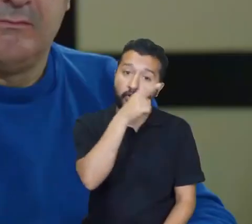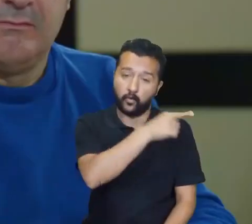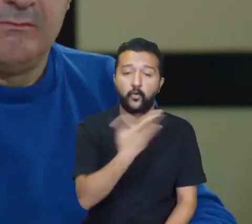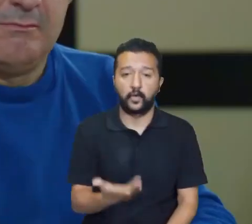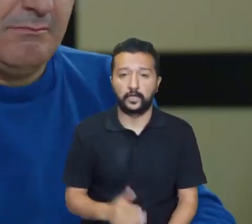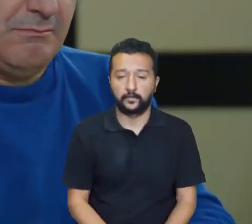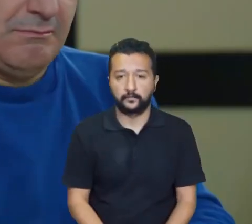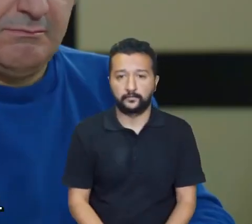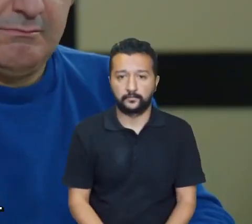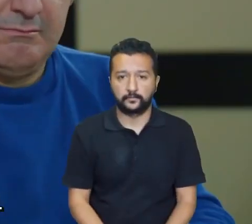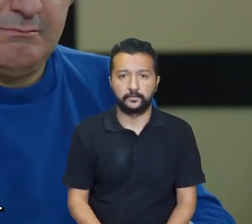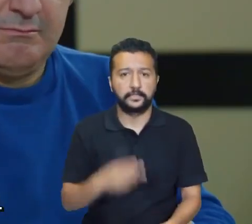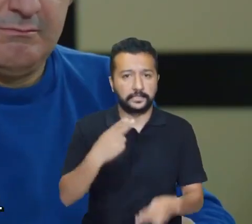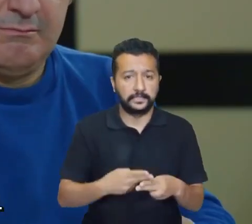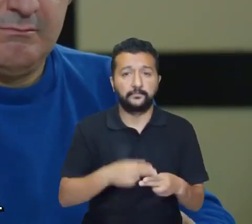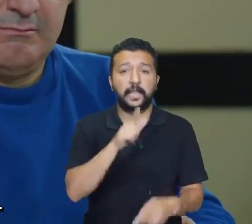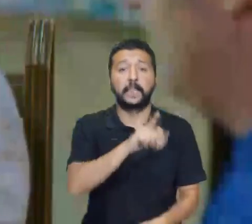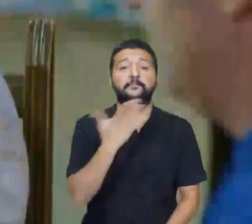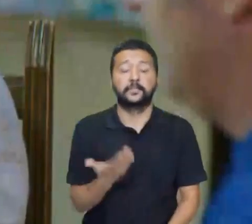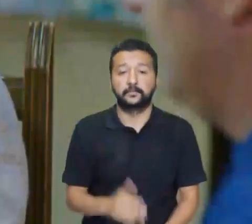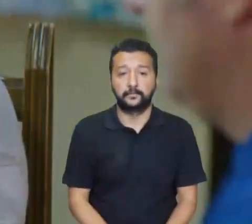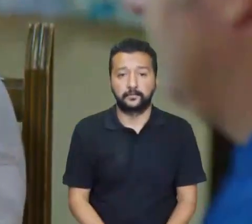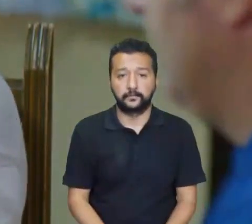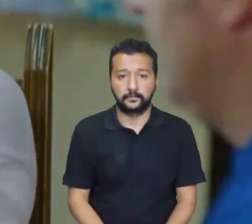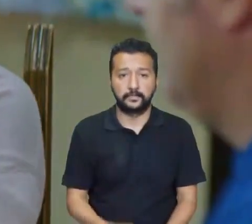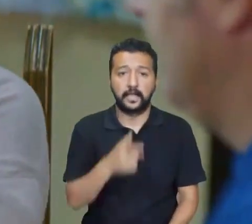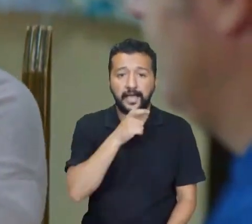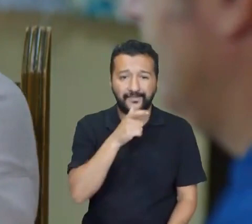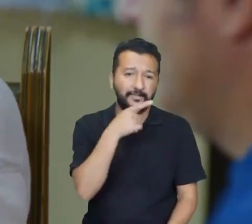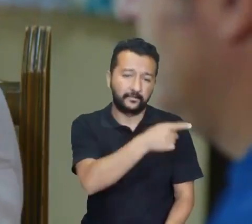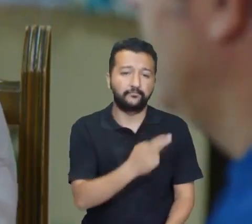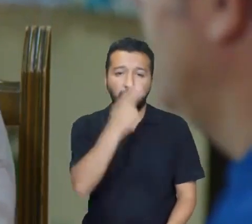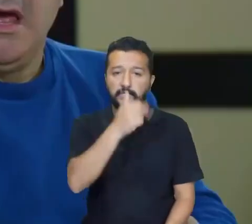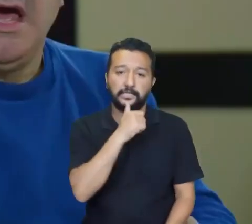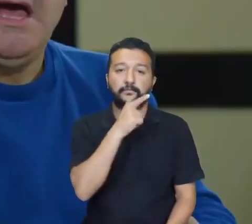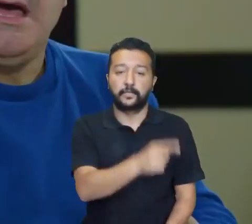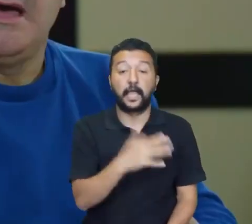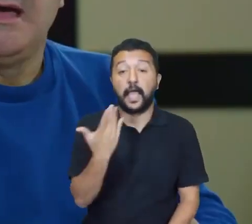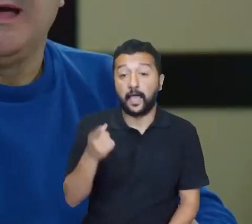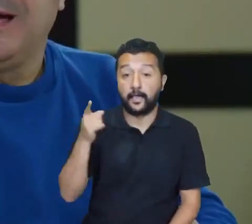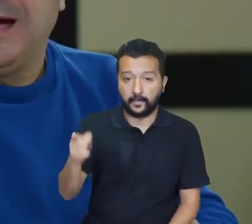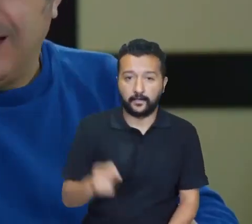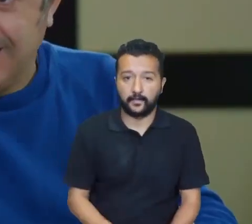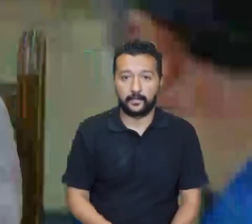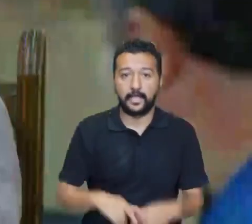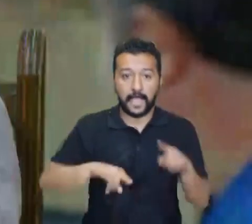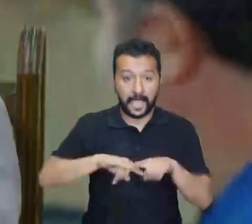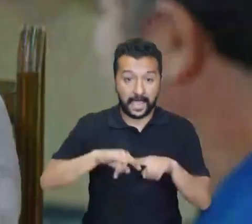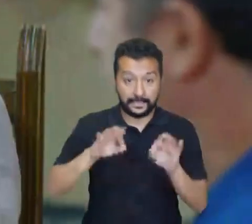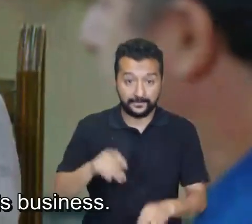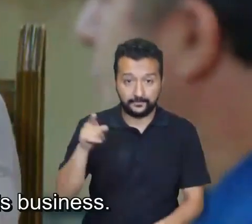işte. İsmi lazım değil. Kahveci bozuntusu. Ha,